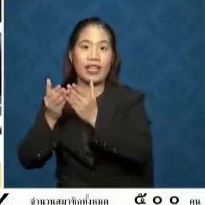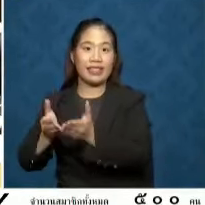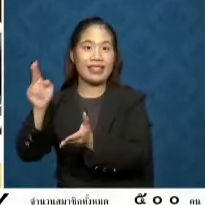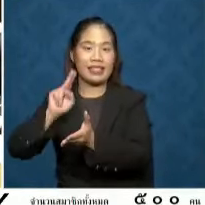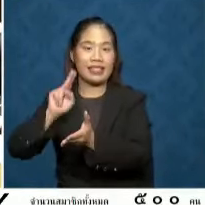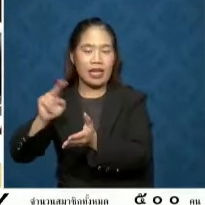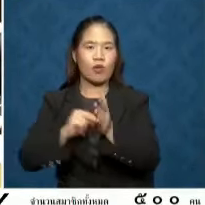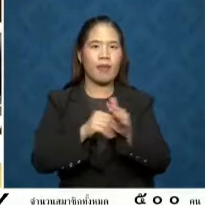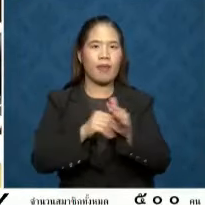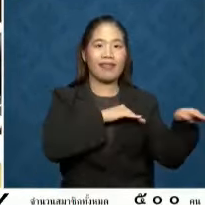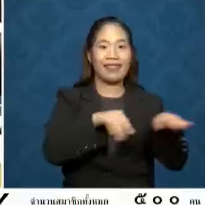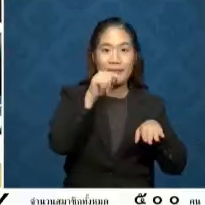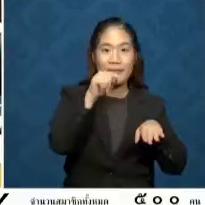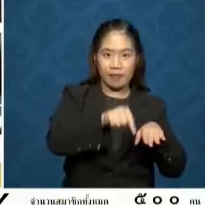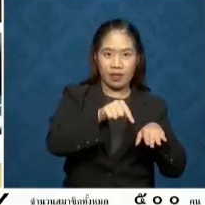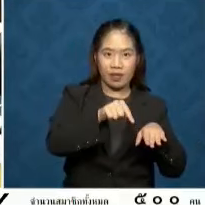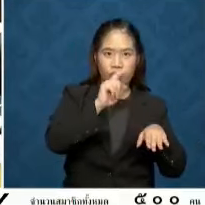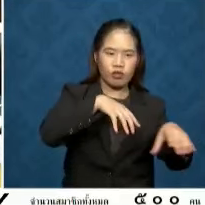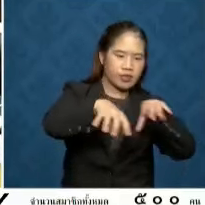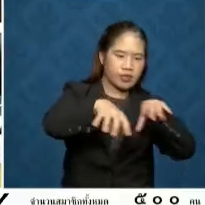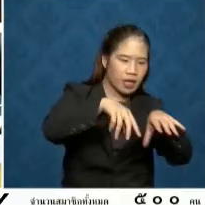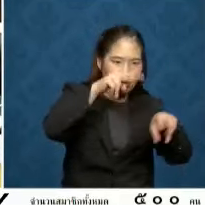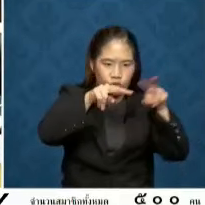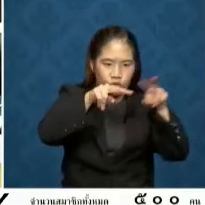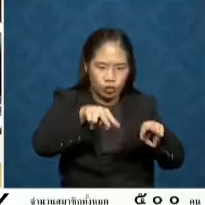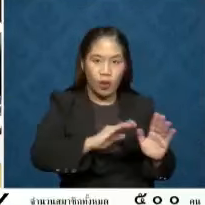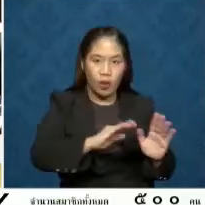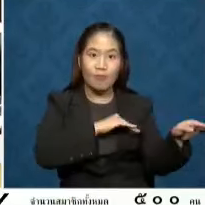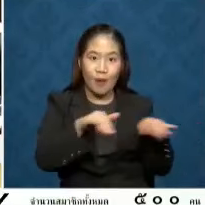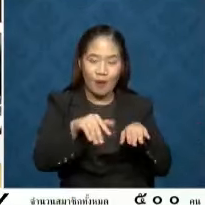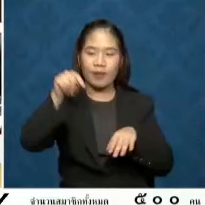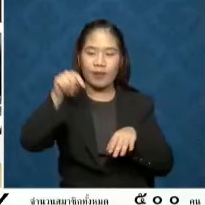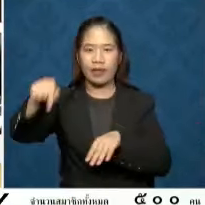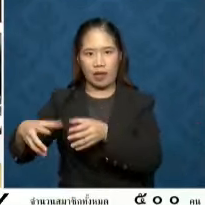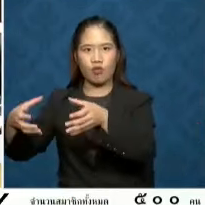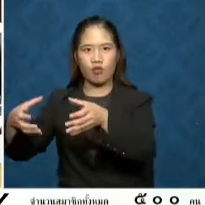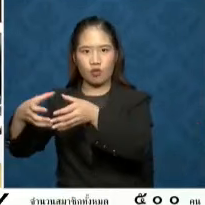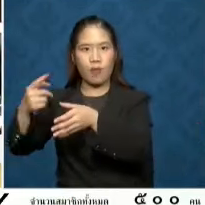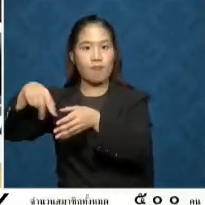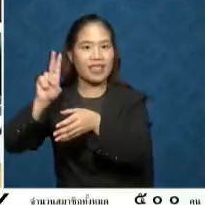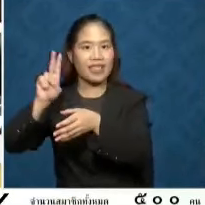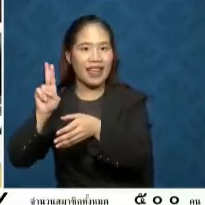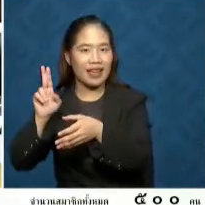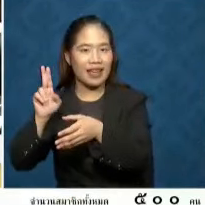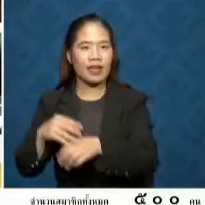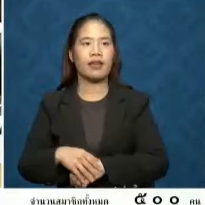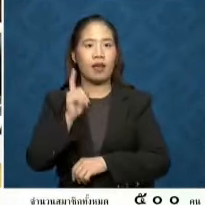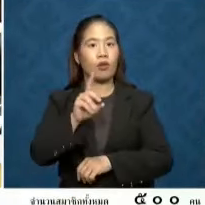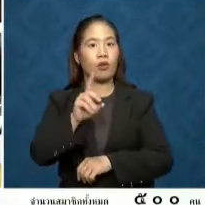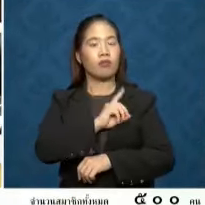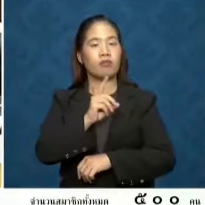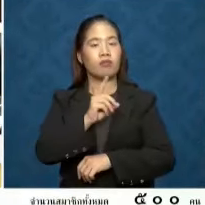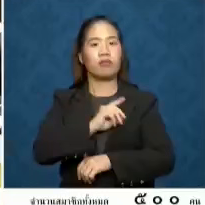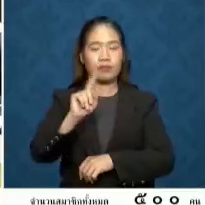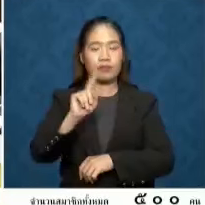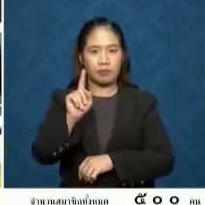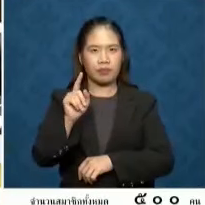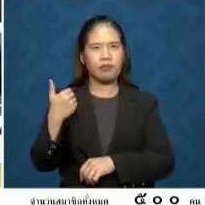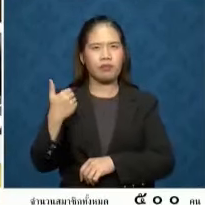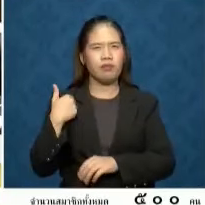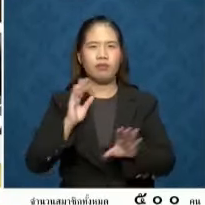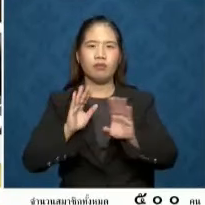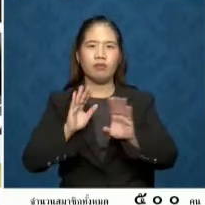ออกทำภารกิจส่งต่อให้กับหน่วยใช้เรือไปทำภารกิจเพราะฉะนั้นหน่วยที่รับผิดชอบจะต้องรับผิดชอบเกี่ยวกับเรือหลวงสุโขทัยมันมีแค่